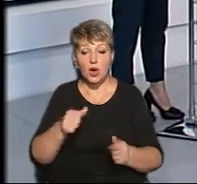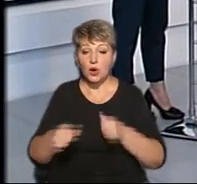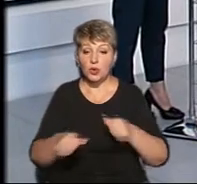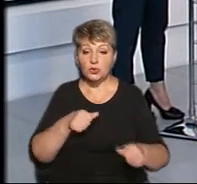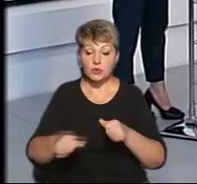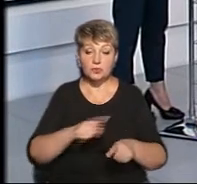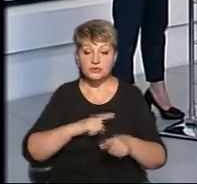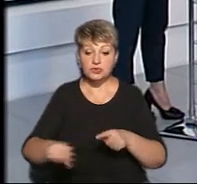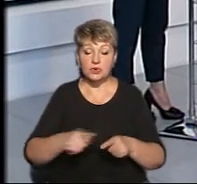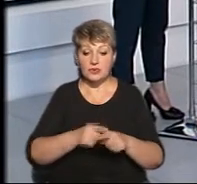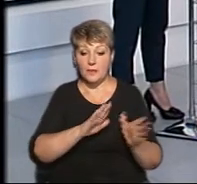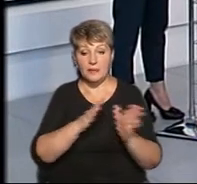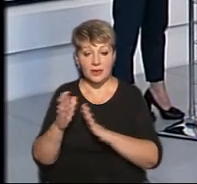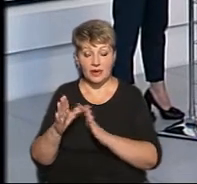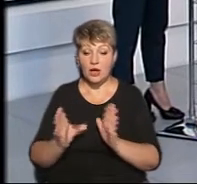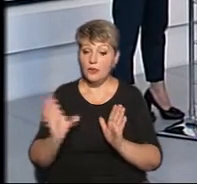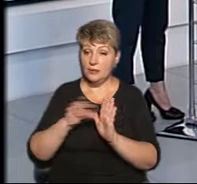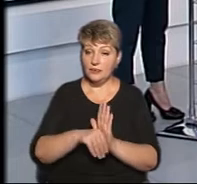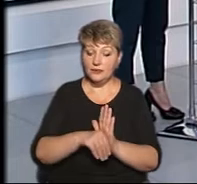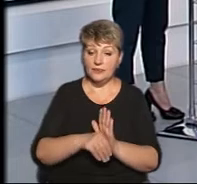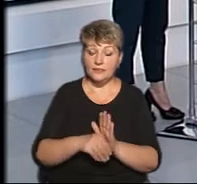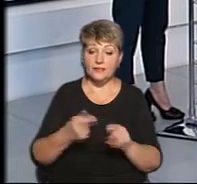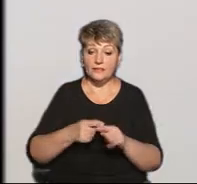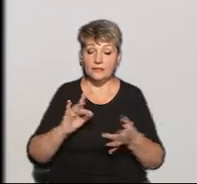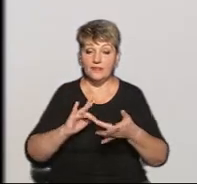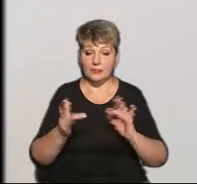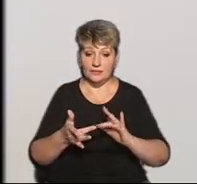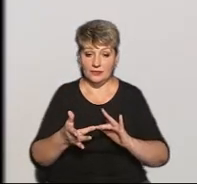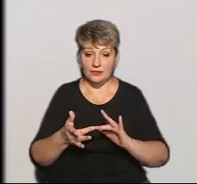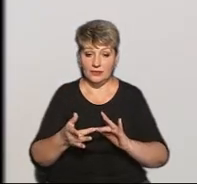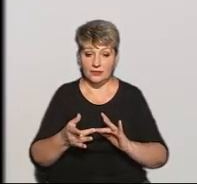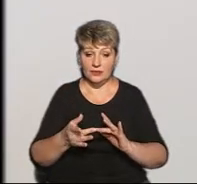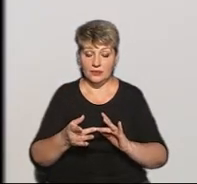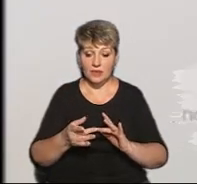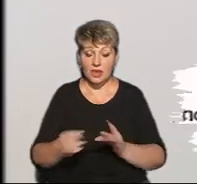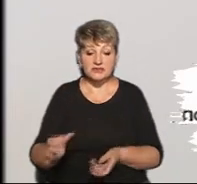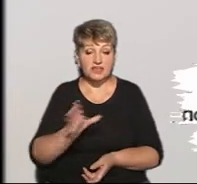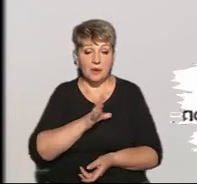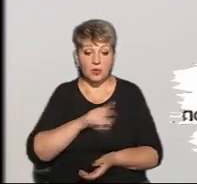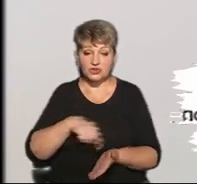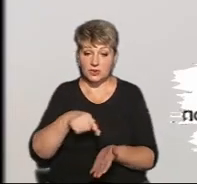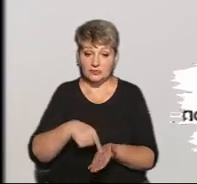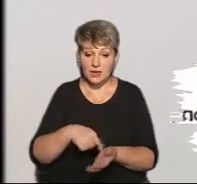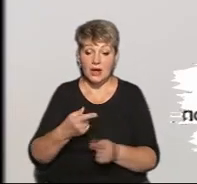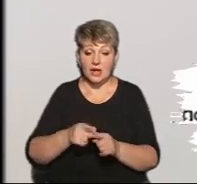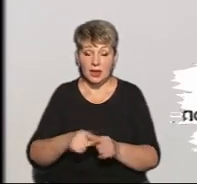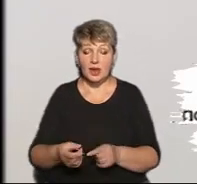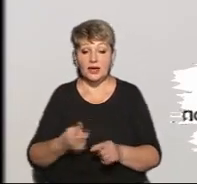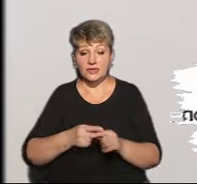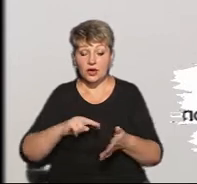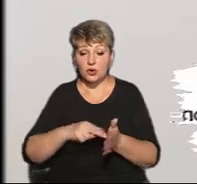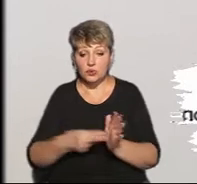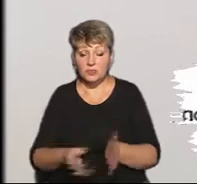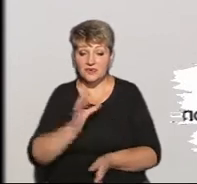екстреного реагування, впровадження міської мережі Wi-Fi. Заможне місто. Це раціональне використання